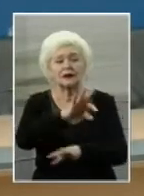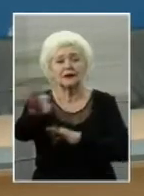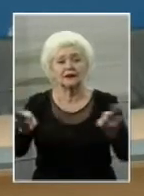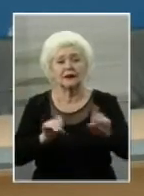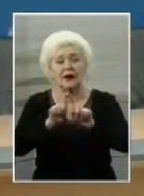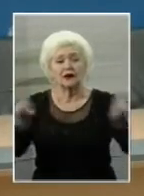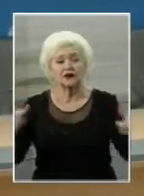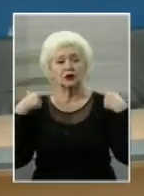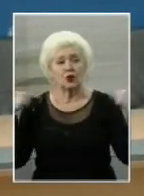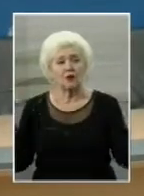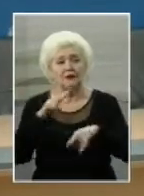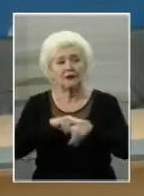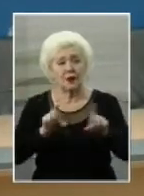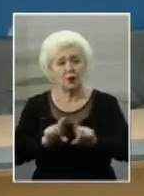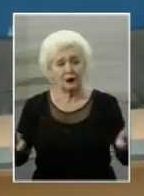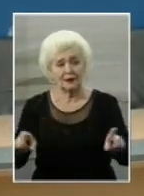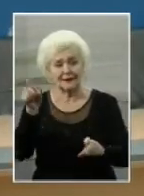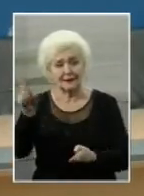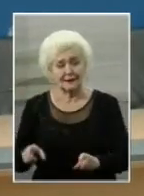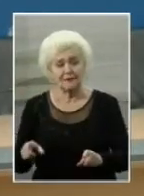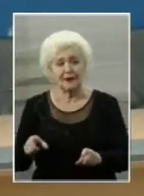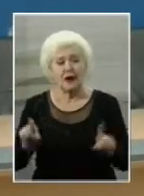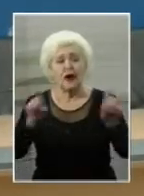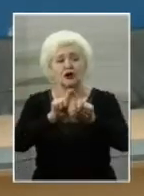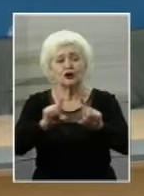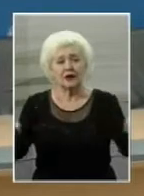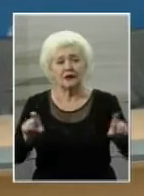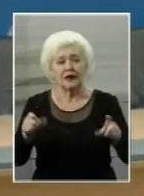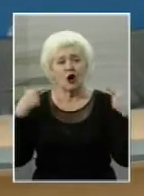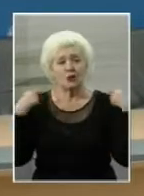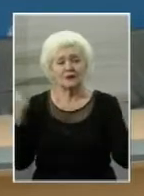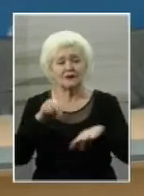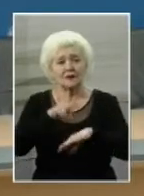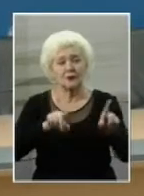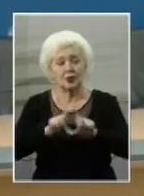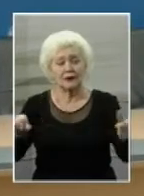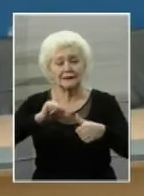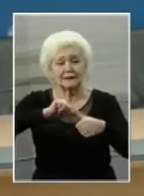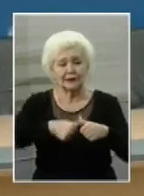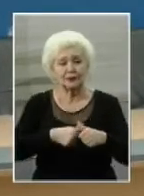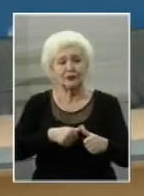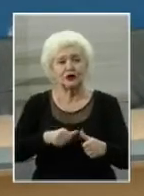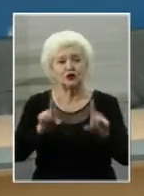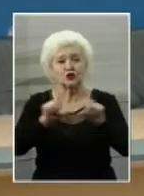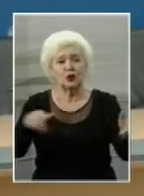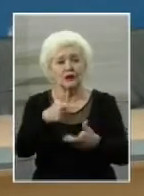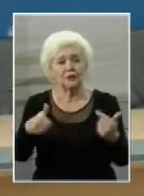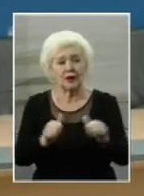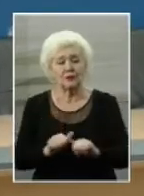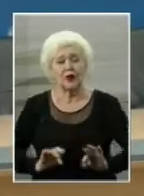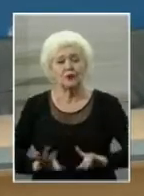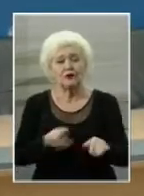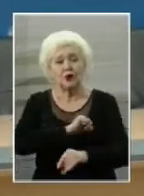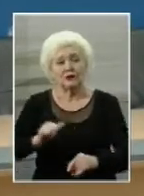«Шкільний офіцер поліції» і шкільні офіцери поліції, які закріплені за школами міста, проводять